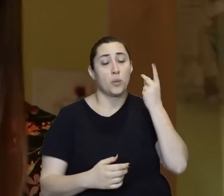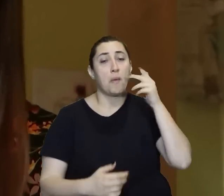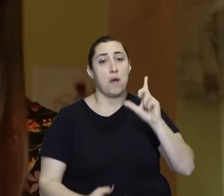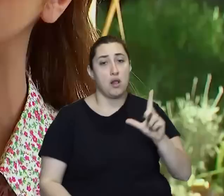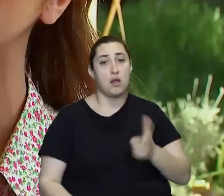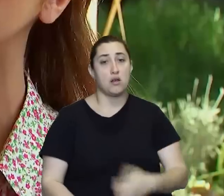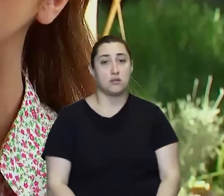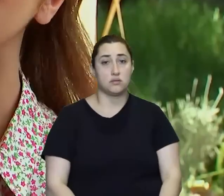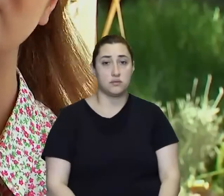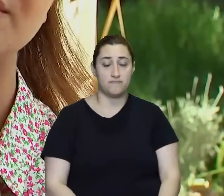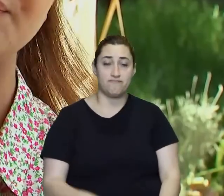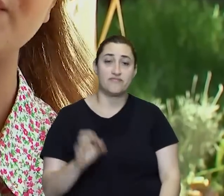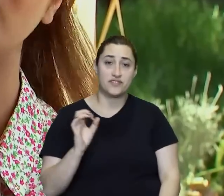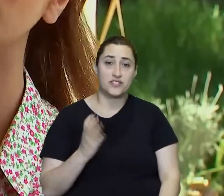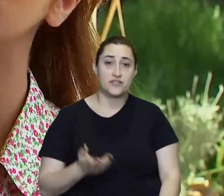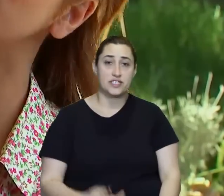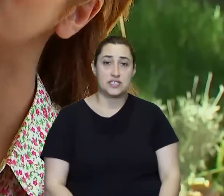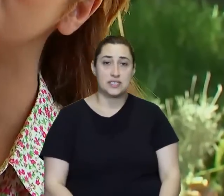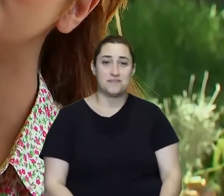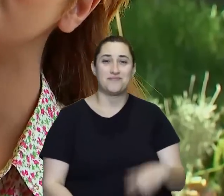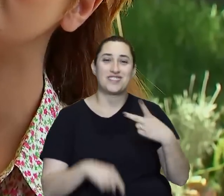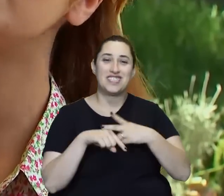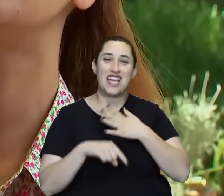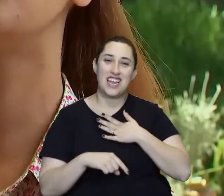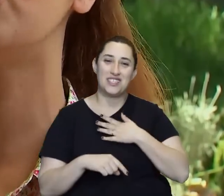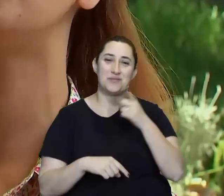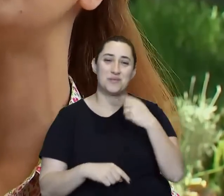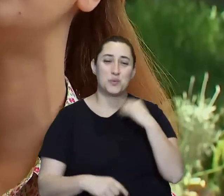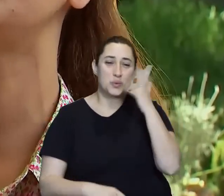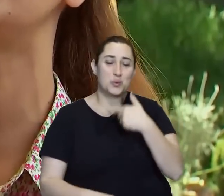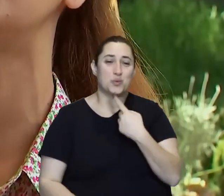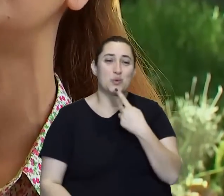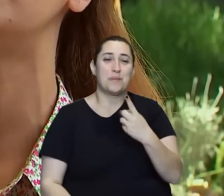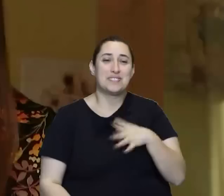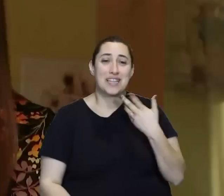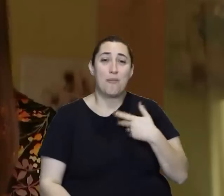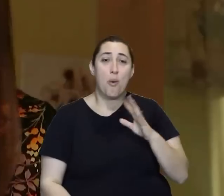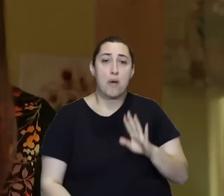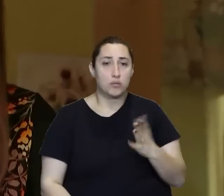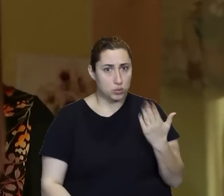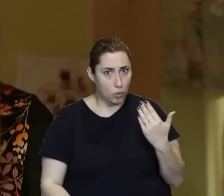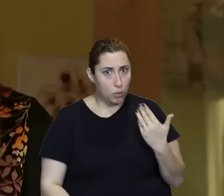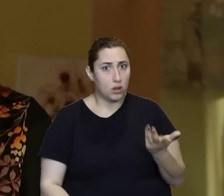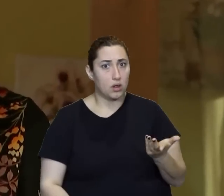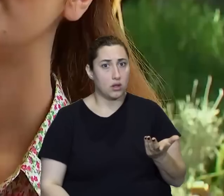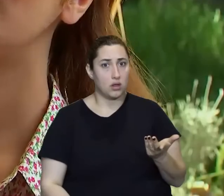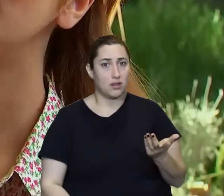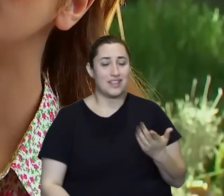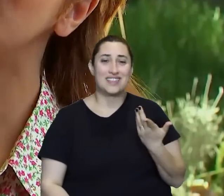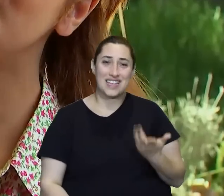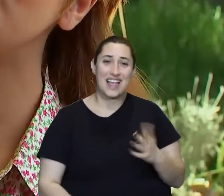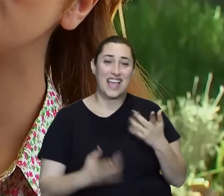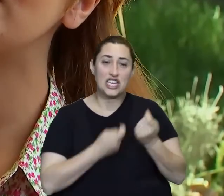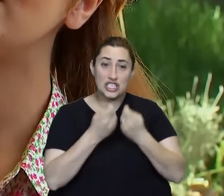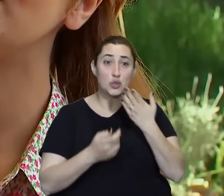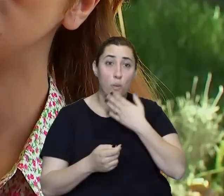etmemek lazım. Öyle canım. Zehracığım, sana da utanıyorum söylemeye ama. Söyle Melike abla. Yani